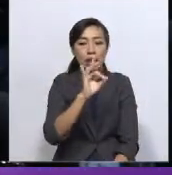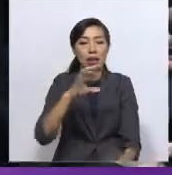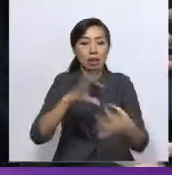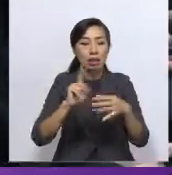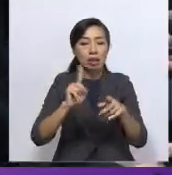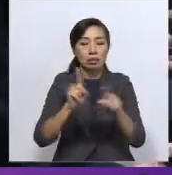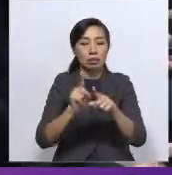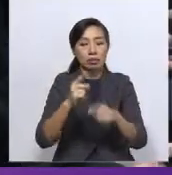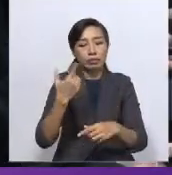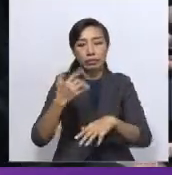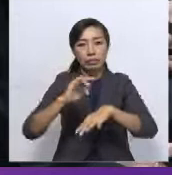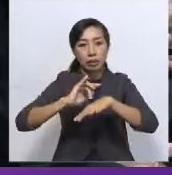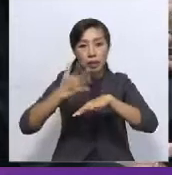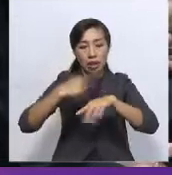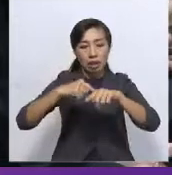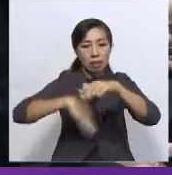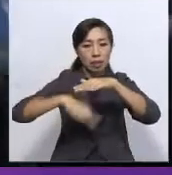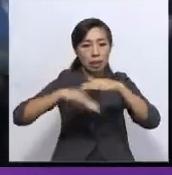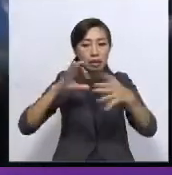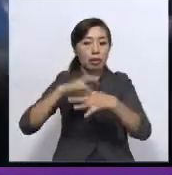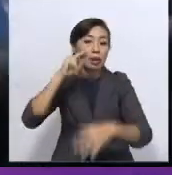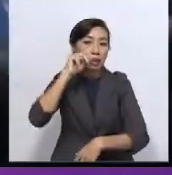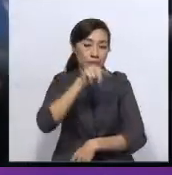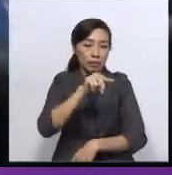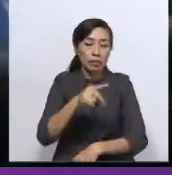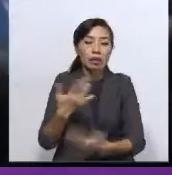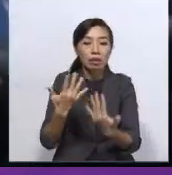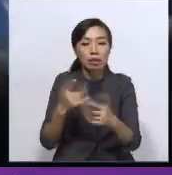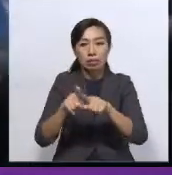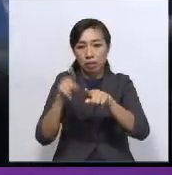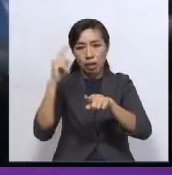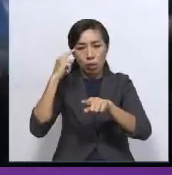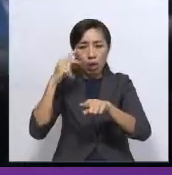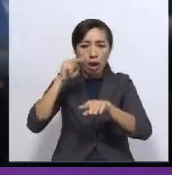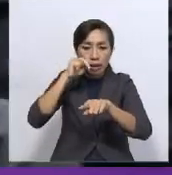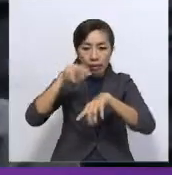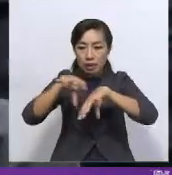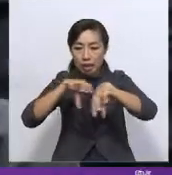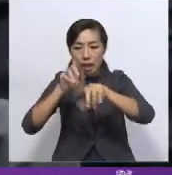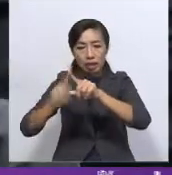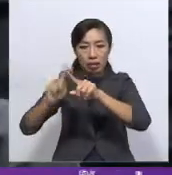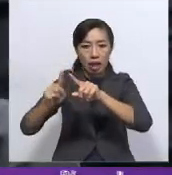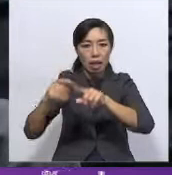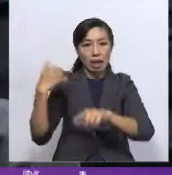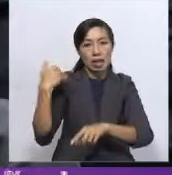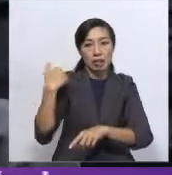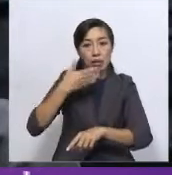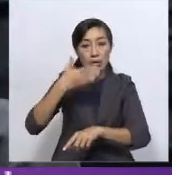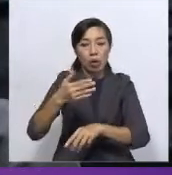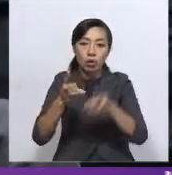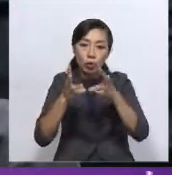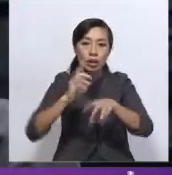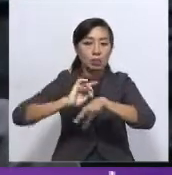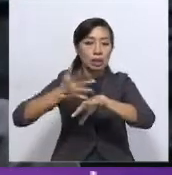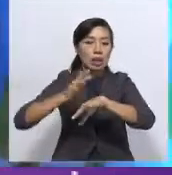Nature Based Solution for Water ซึ่งมุ่งเน้นให้ความสำคัญเรื่องของการจัดการน้ำในทุกด้านอย่างยั่งยืนด้วยวิถีทางธรรมชาติ